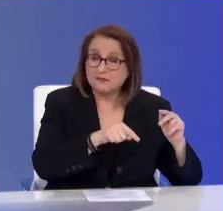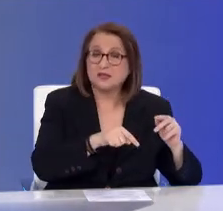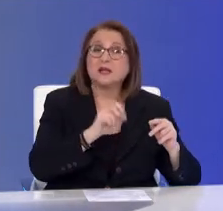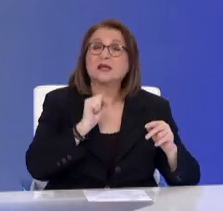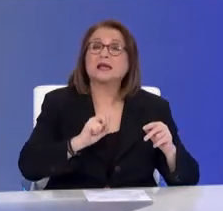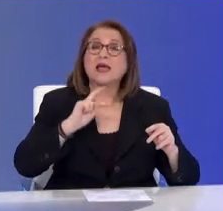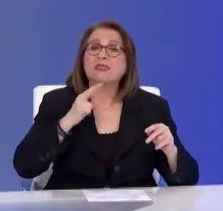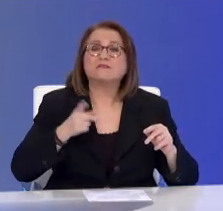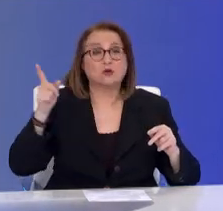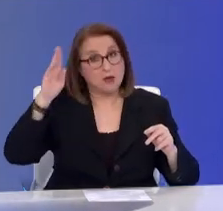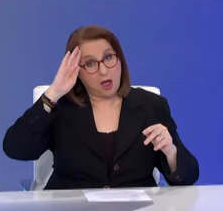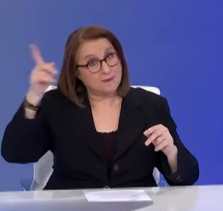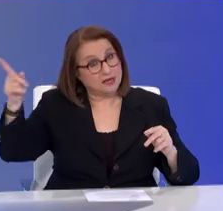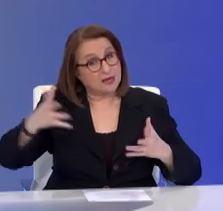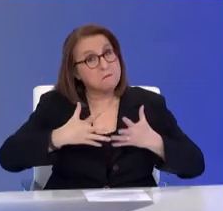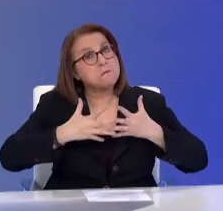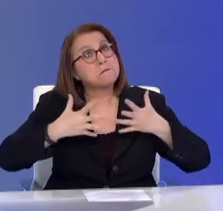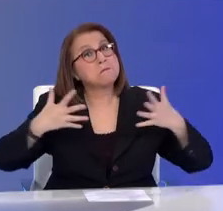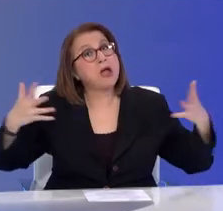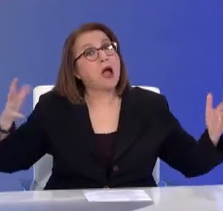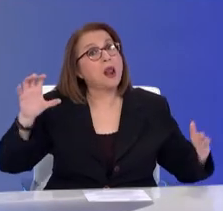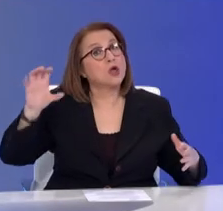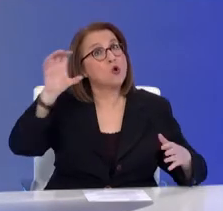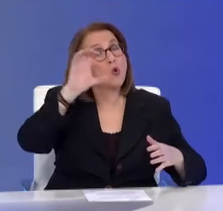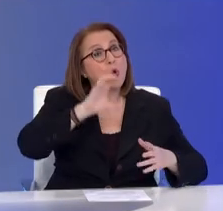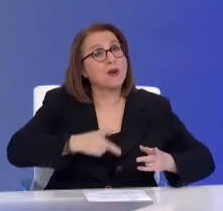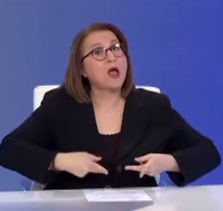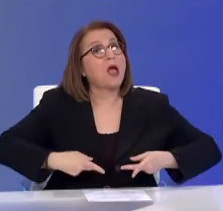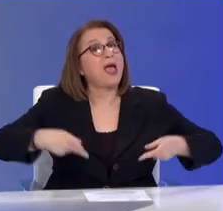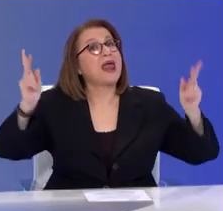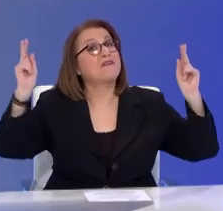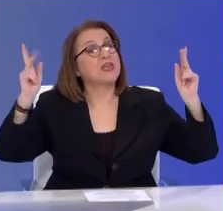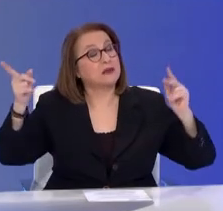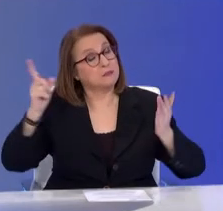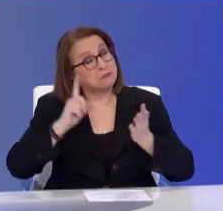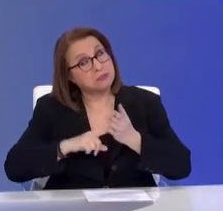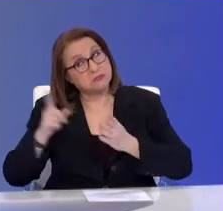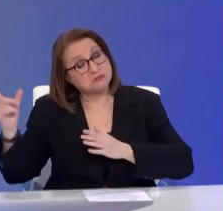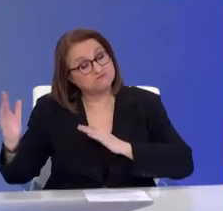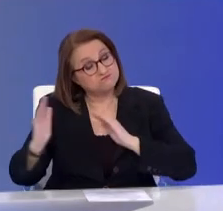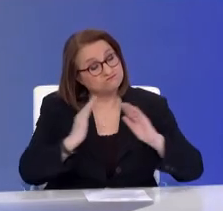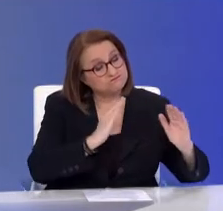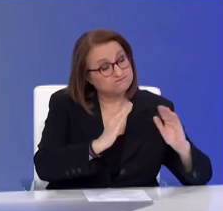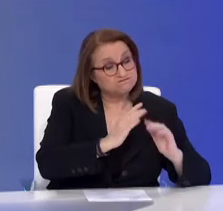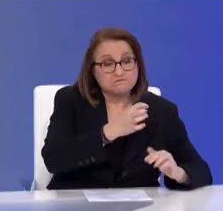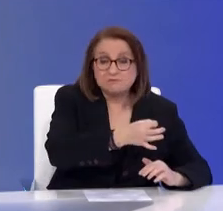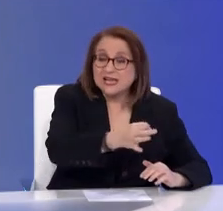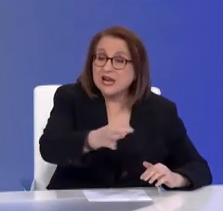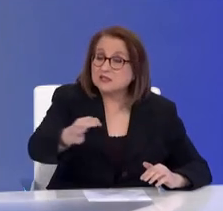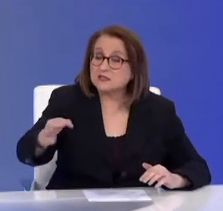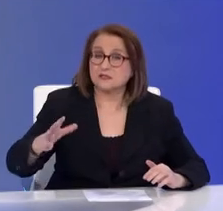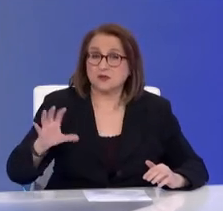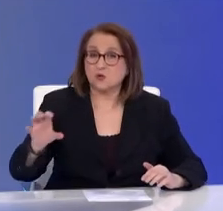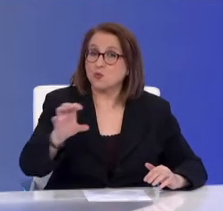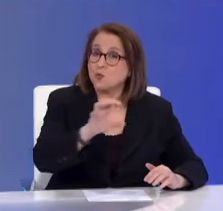αγώνες για ελευθερίες των άλλων χωρών. Ο εμβληματικός αυτός πρόεδρος ήταν ο